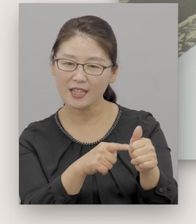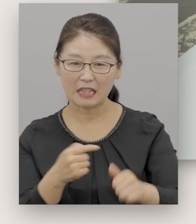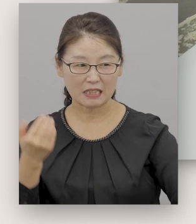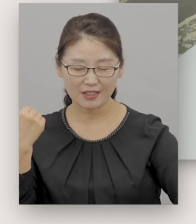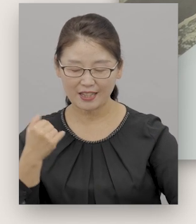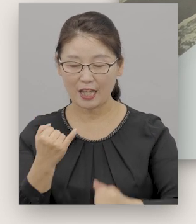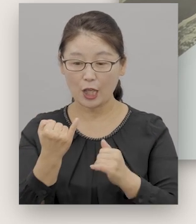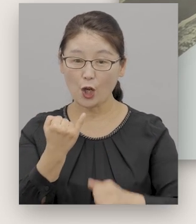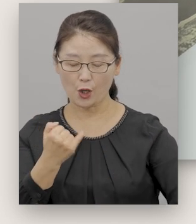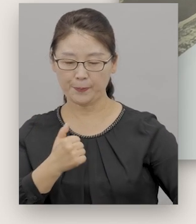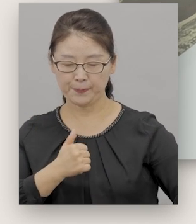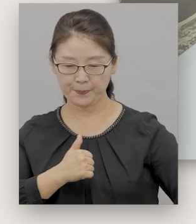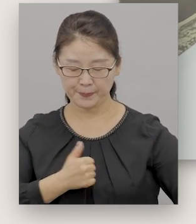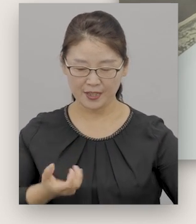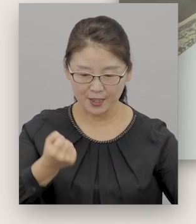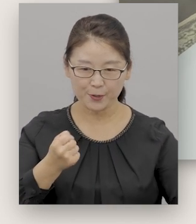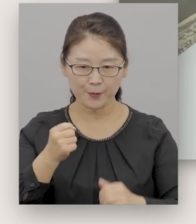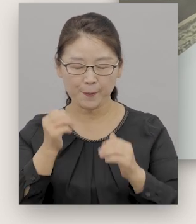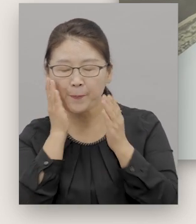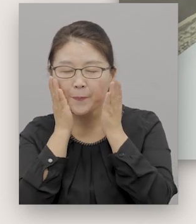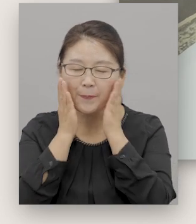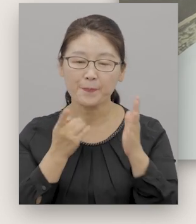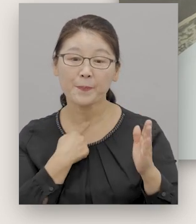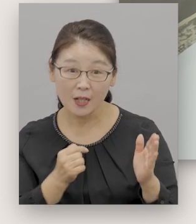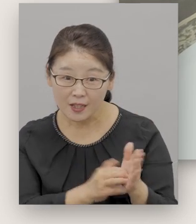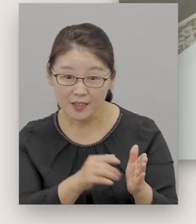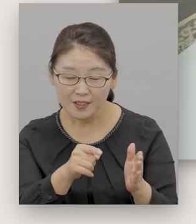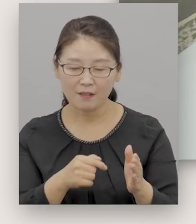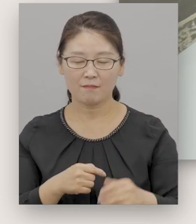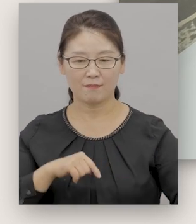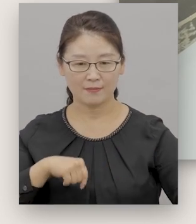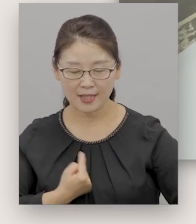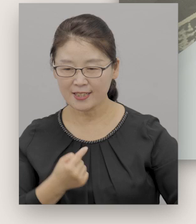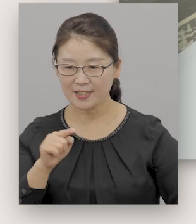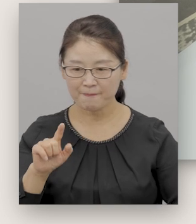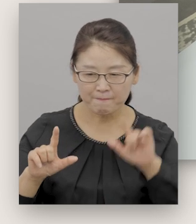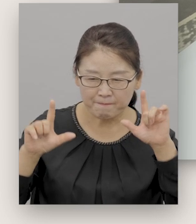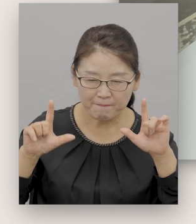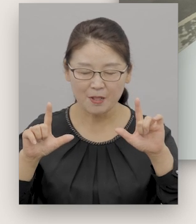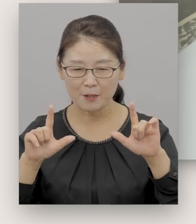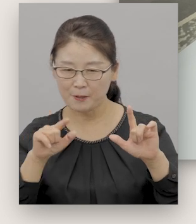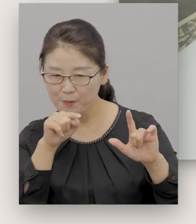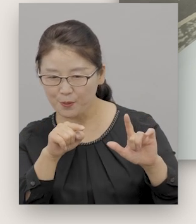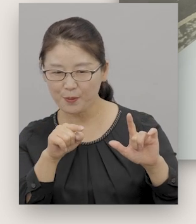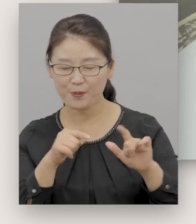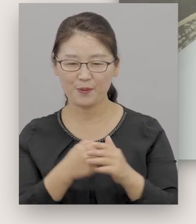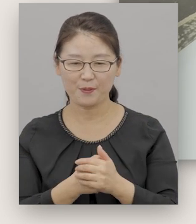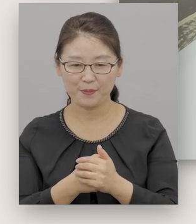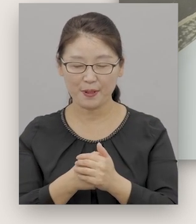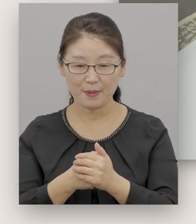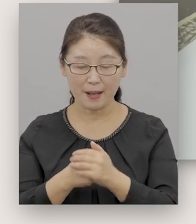아까 여성으로도 분장했던 것처럼 이제 다양한 정체성을 가지고 이제 본인 스스로의 사진을 찍었는데, 이거